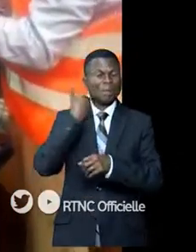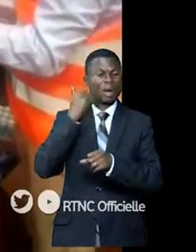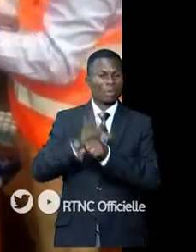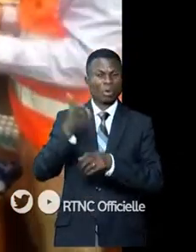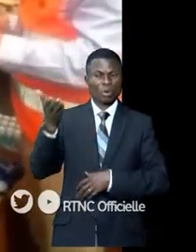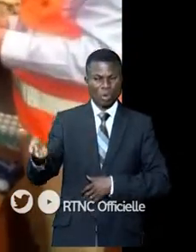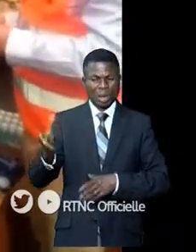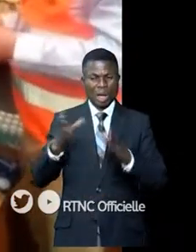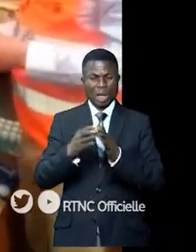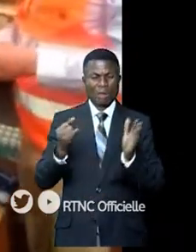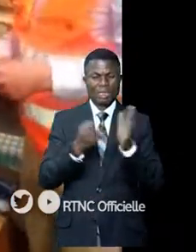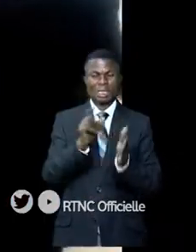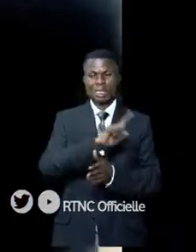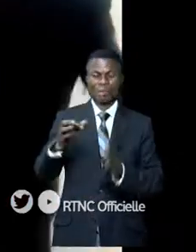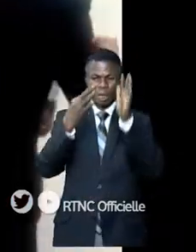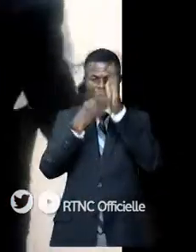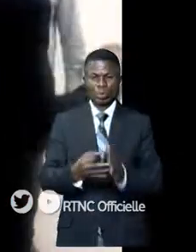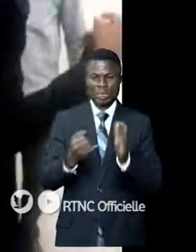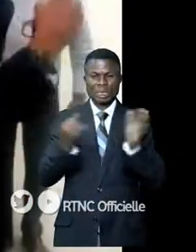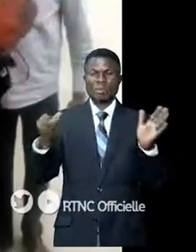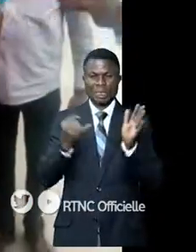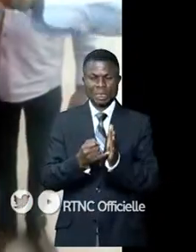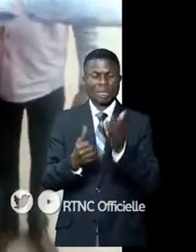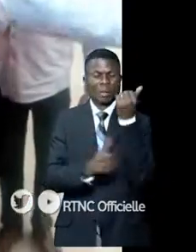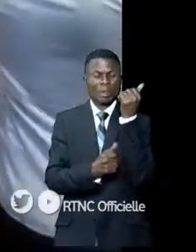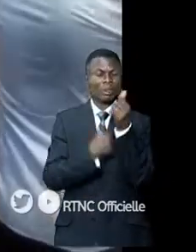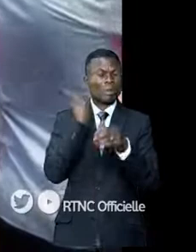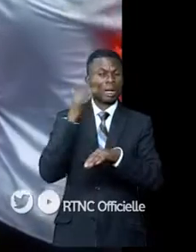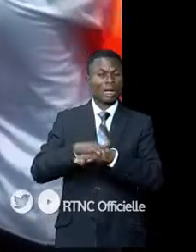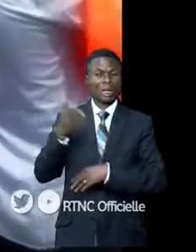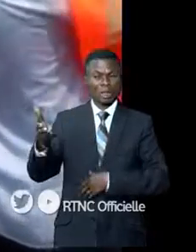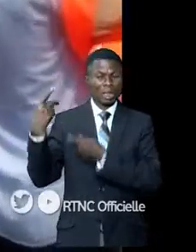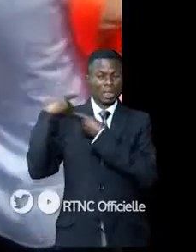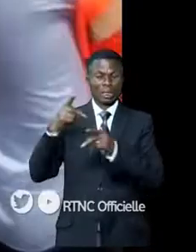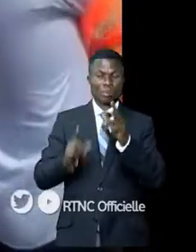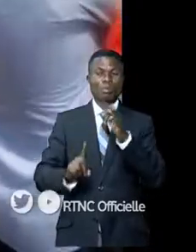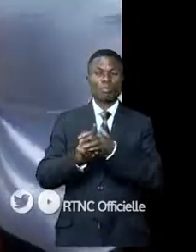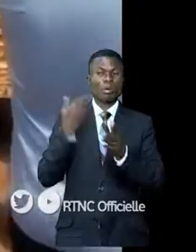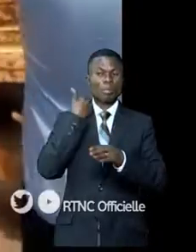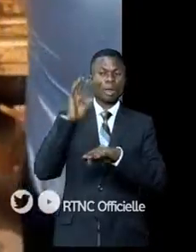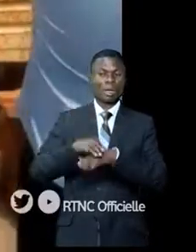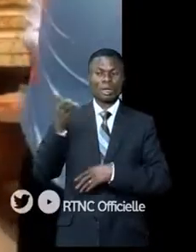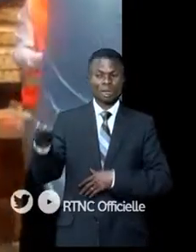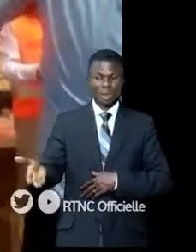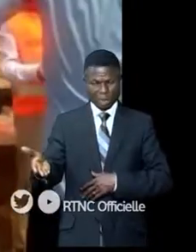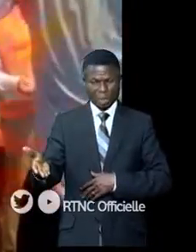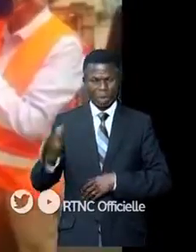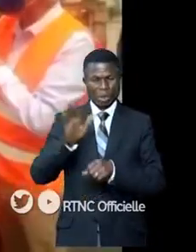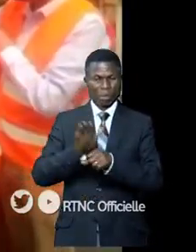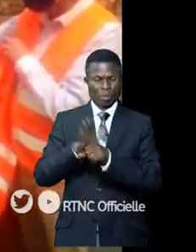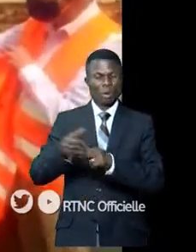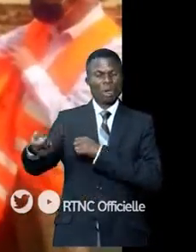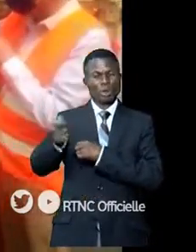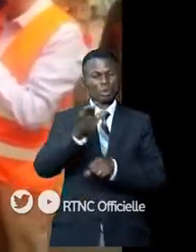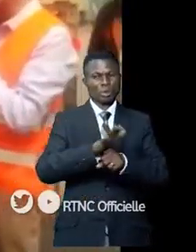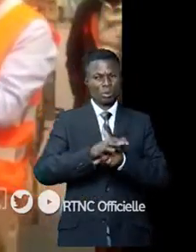coronavirus avec 6876 cas de contamination depuis l'apparition de cette maladie qui décime des populations